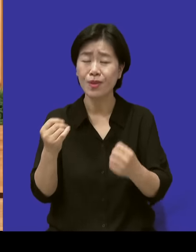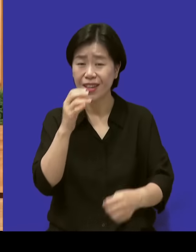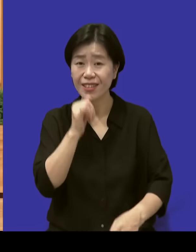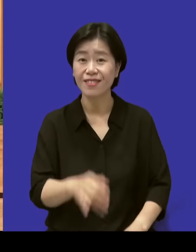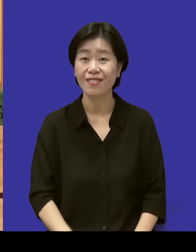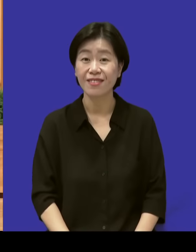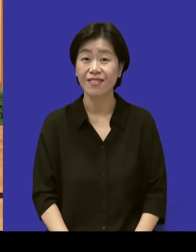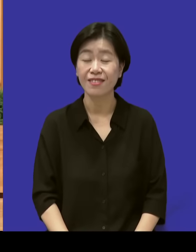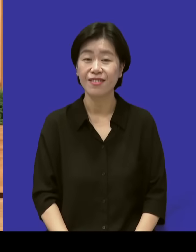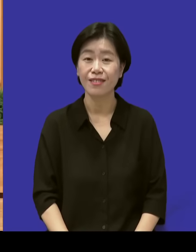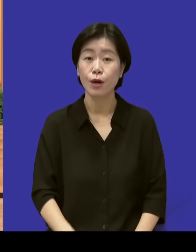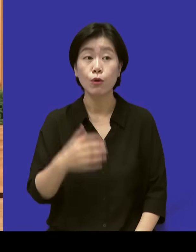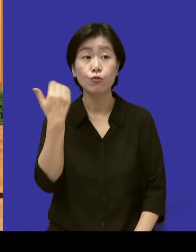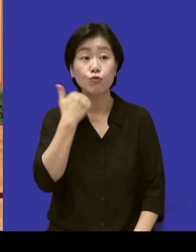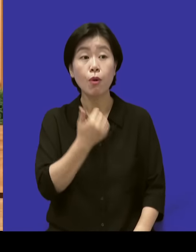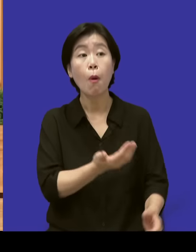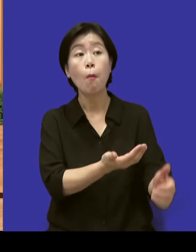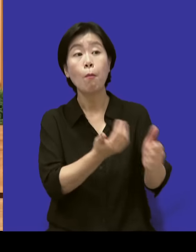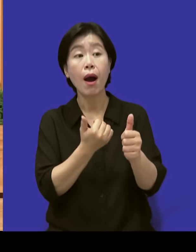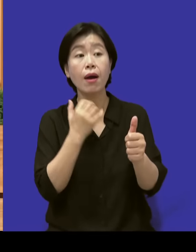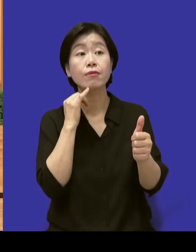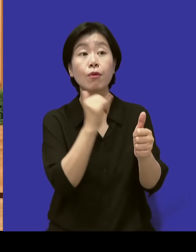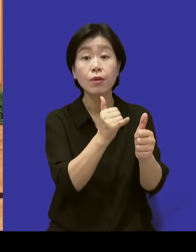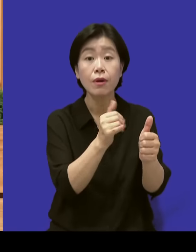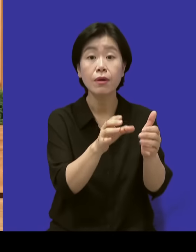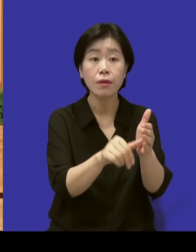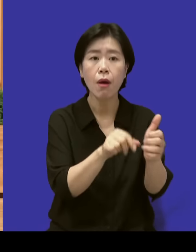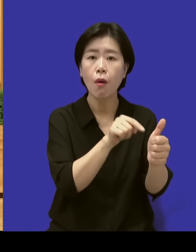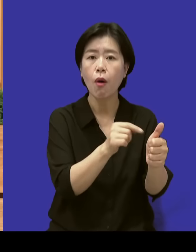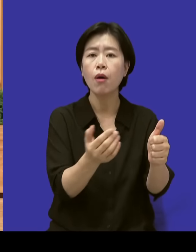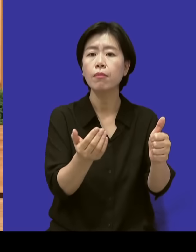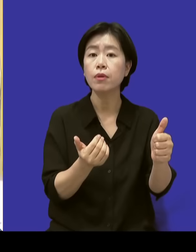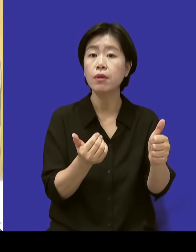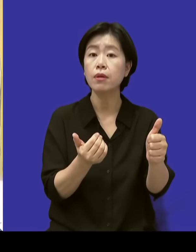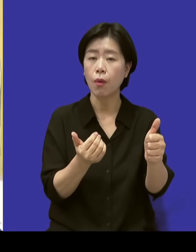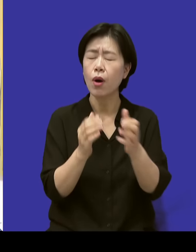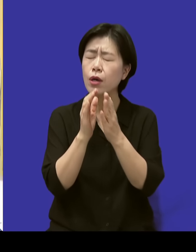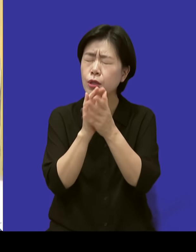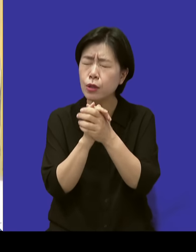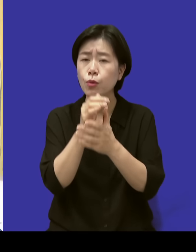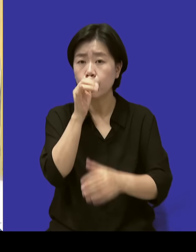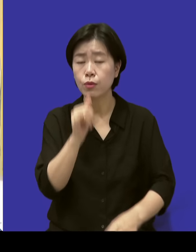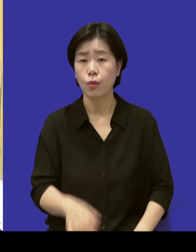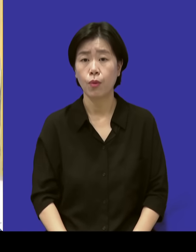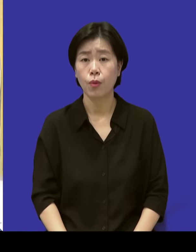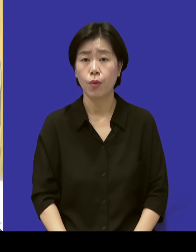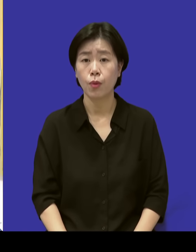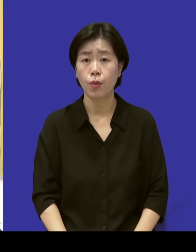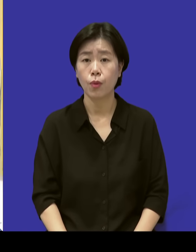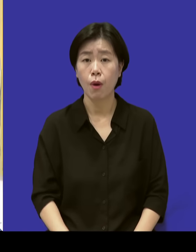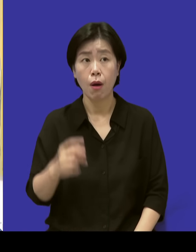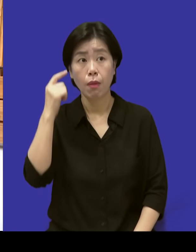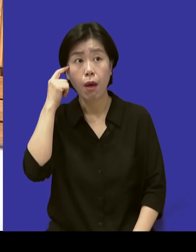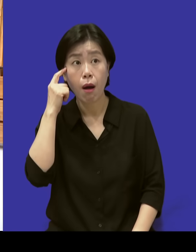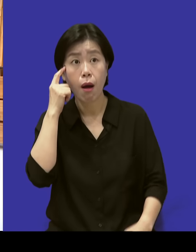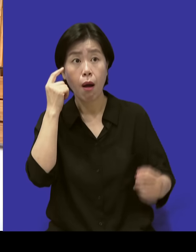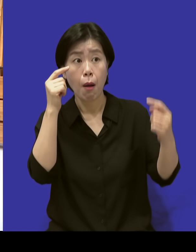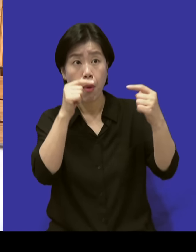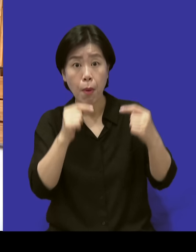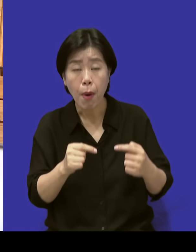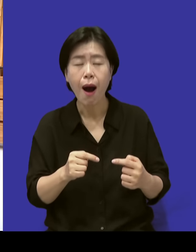드렸는데 네. 새롭게 했어요를 비전을 주셔서 네. 나가려고 했는데 맞아. 마침 연락이 왔다 이런 네네. 반전인지 많더라고요. 네, 그 너무 신기했어요. 네.